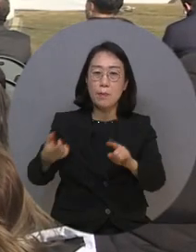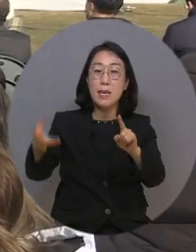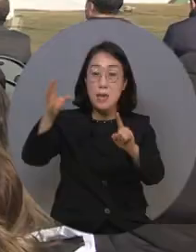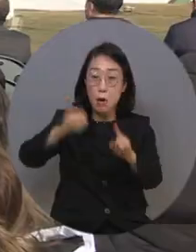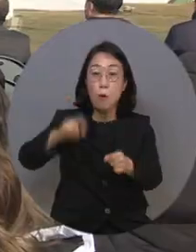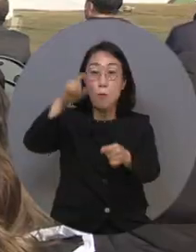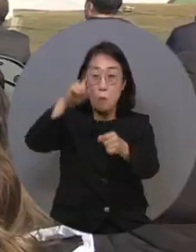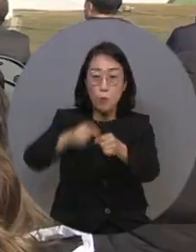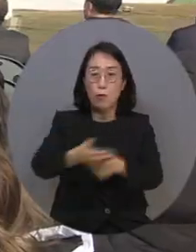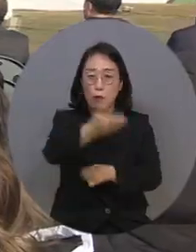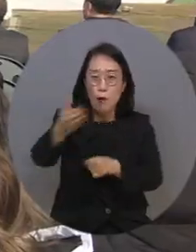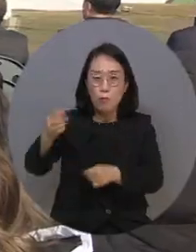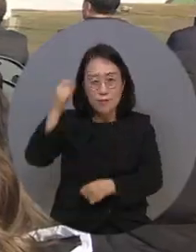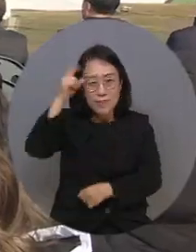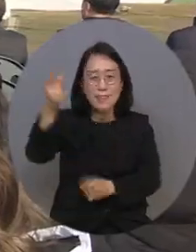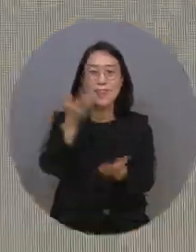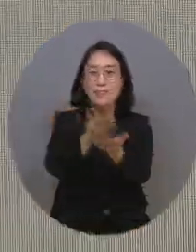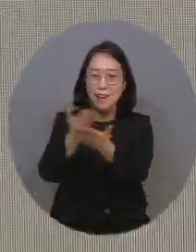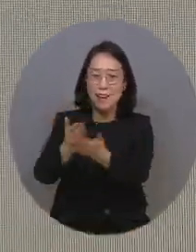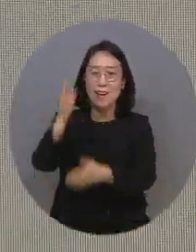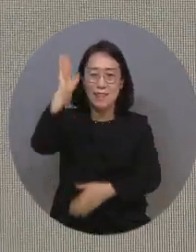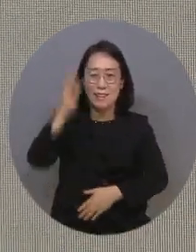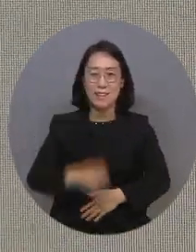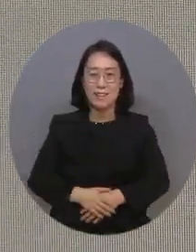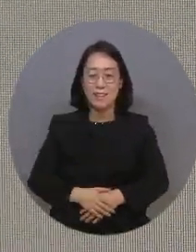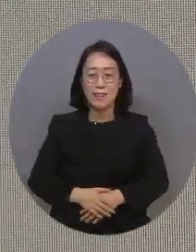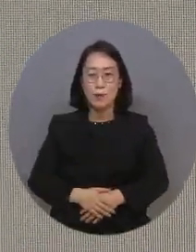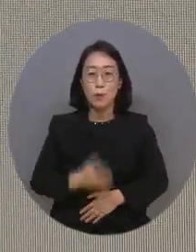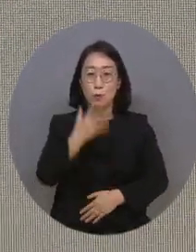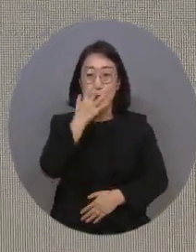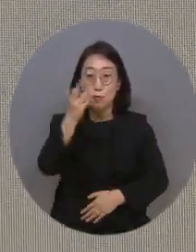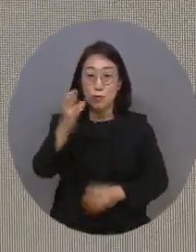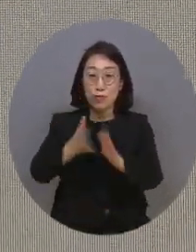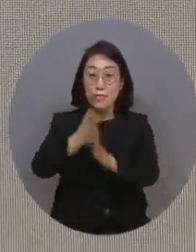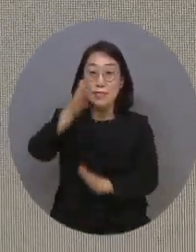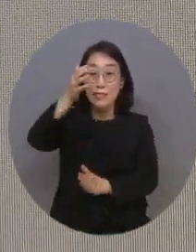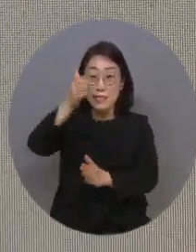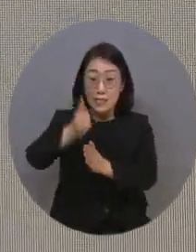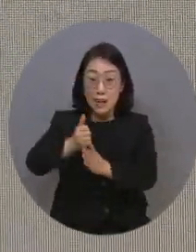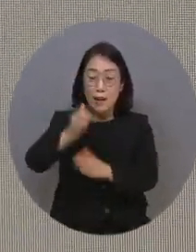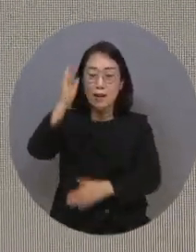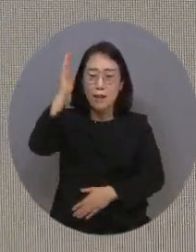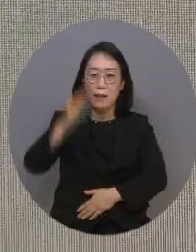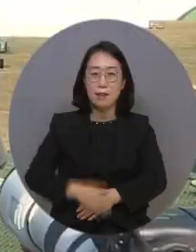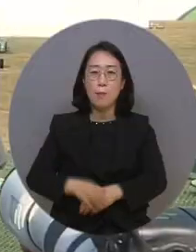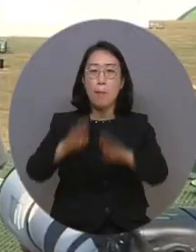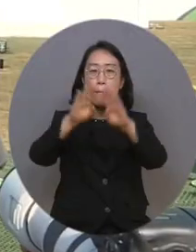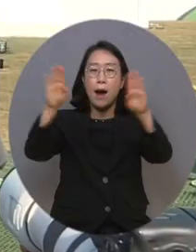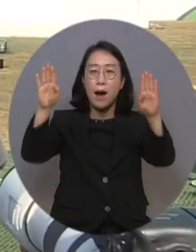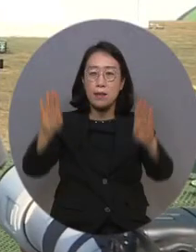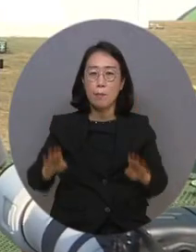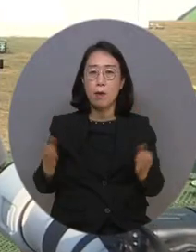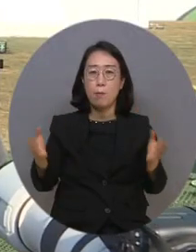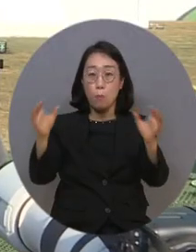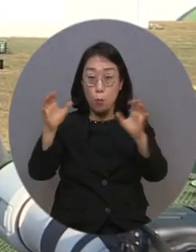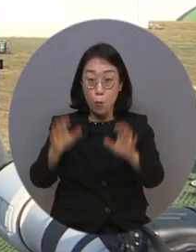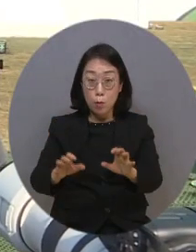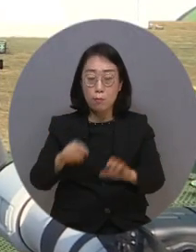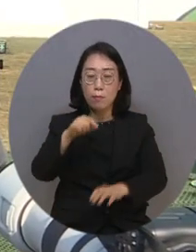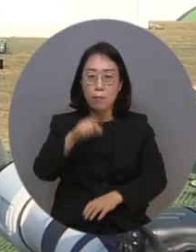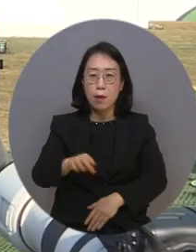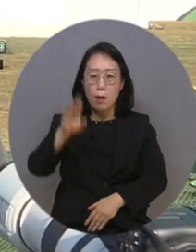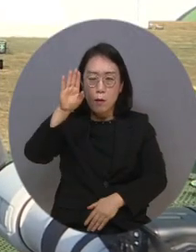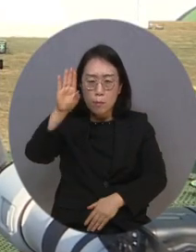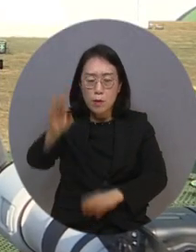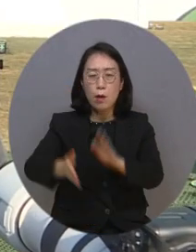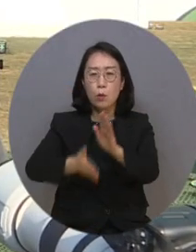모아주시길 바란다고 전했습니다 노관규 순천시장은 이번 박람회를 통해 기후위기 시대의 미래도시가